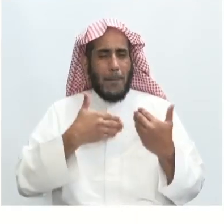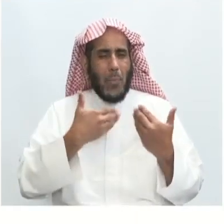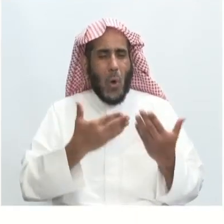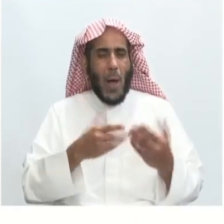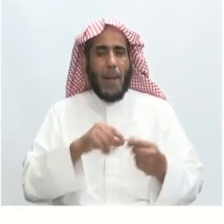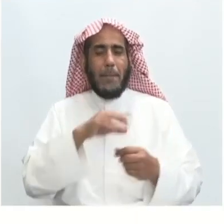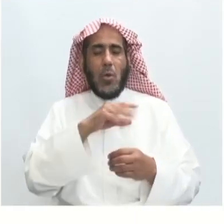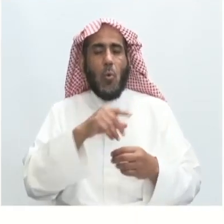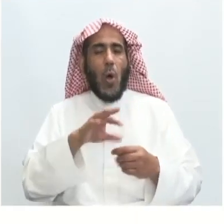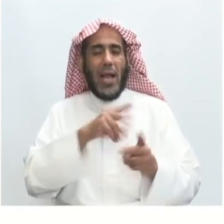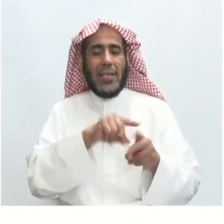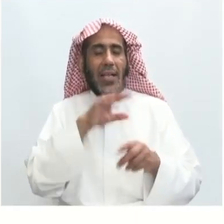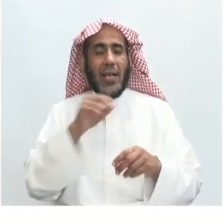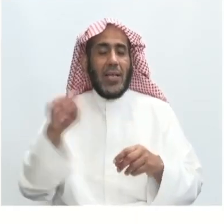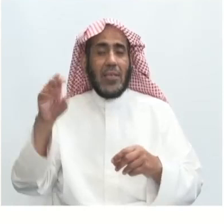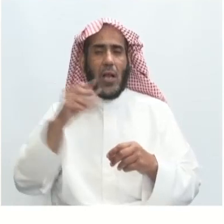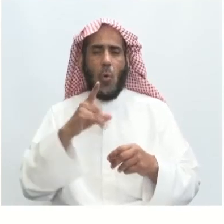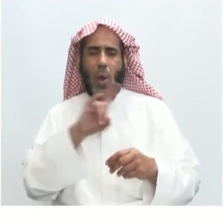والنهي